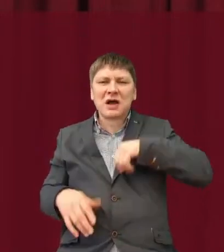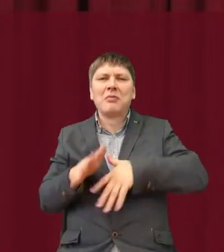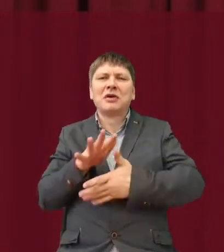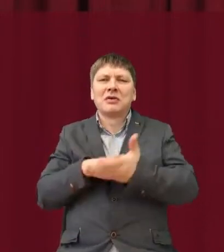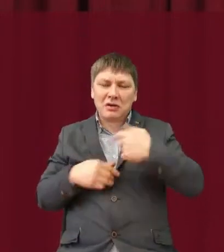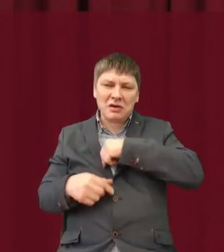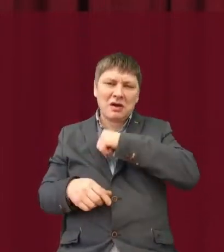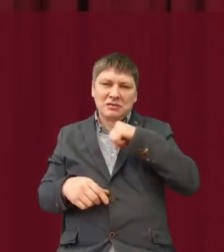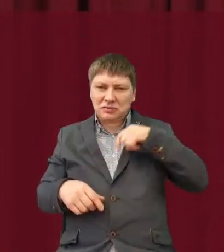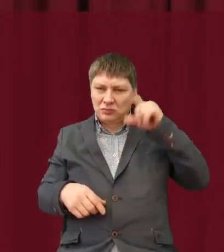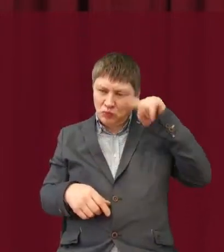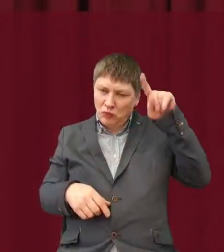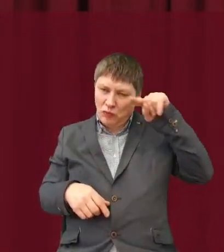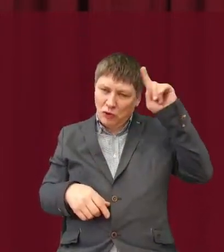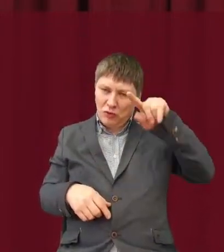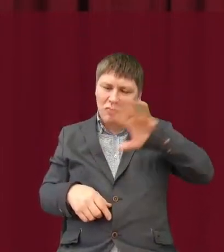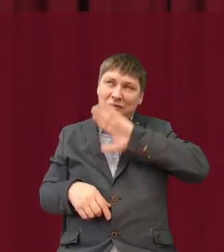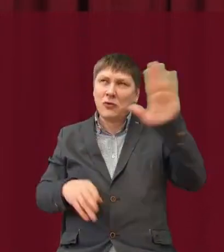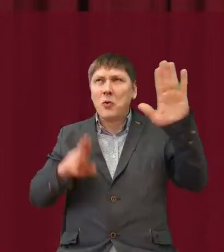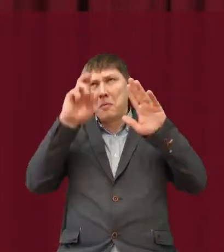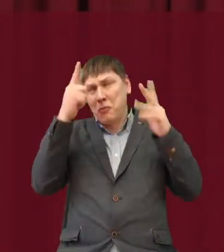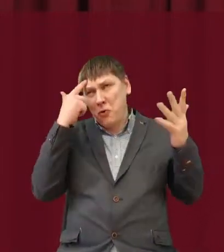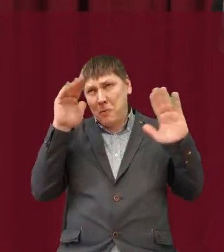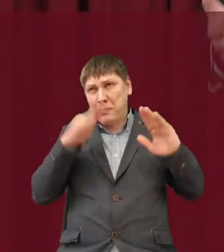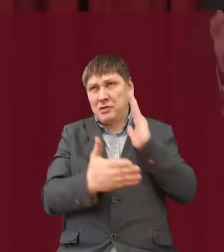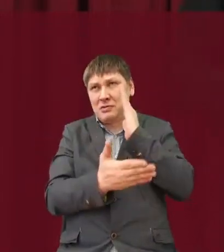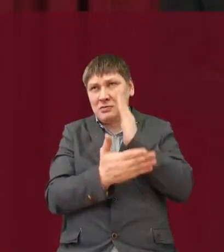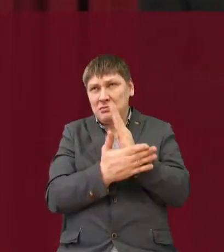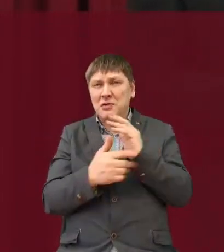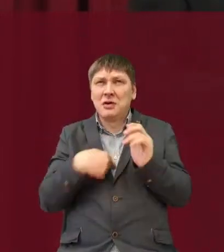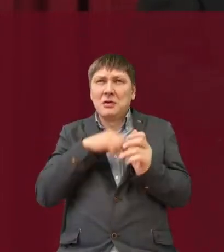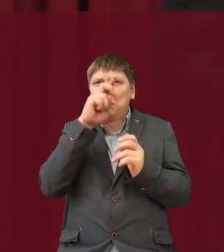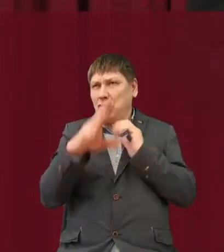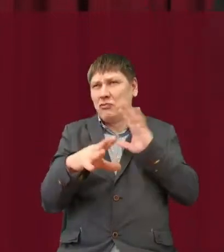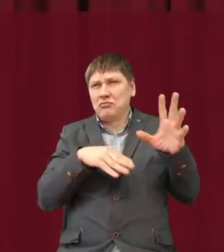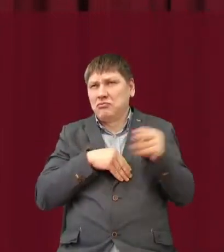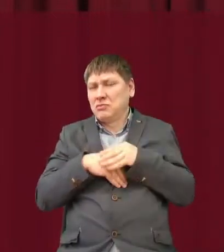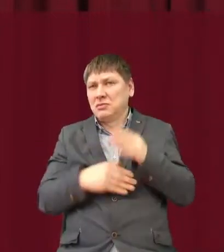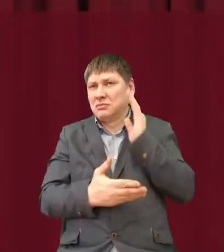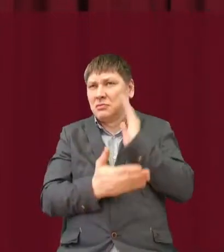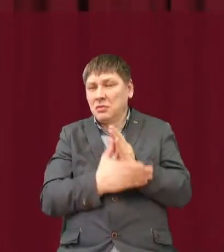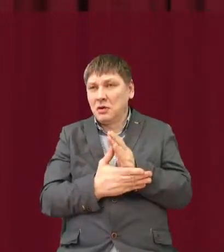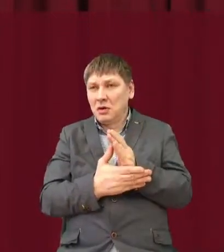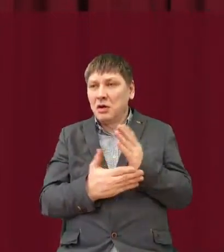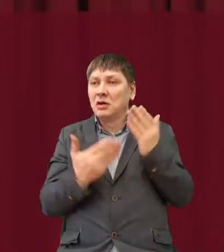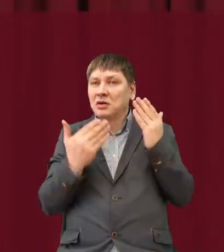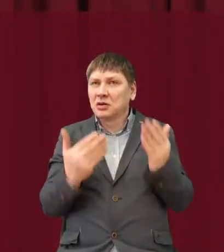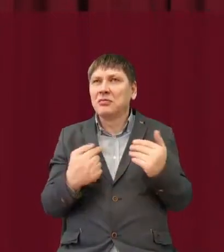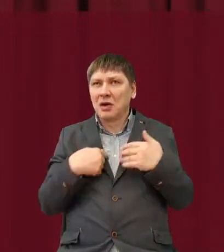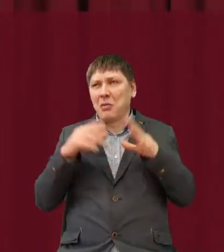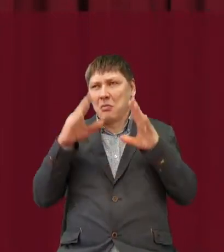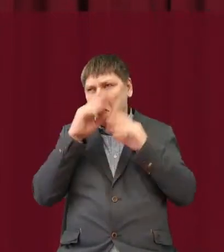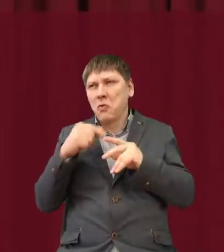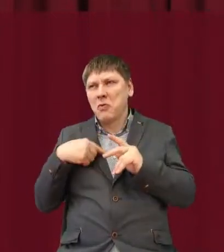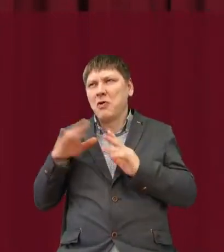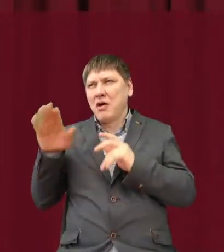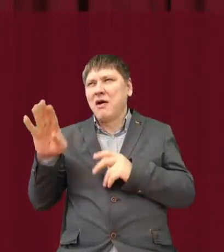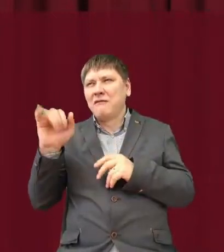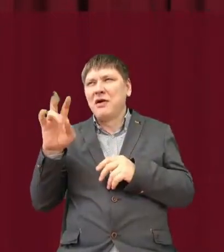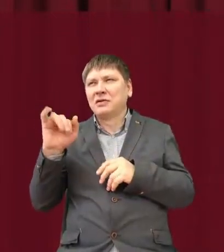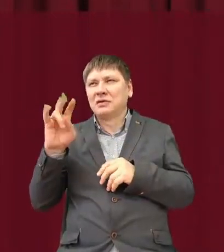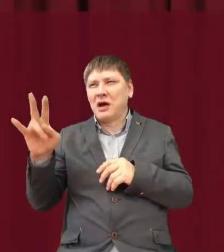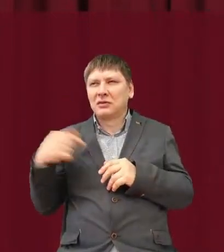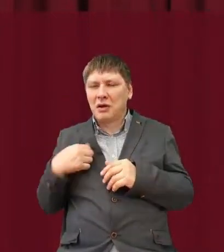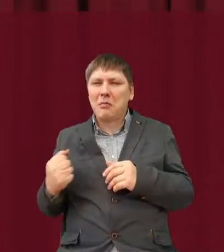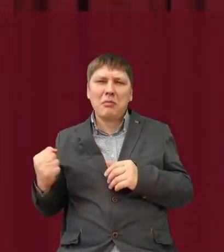действовать Бог со мной благословение Божие со мной рука Божия со мной И теперь я могу Союз заключить Теперь